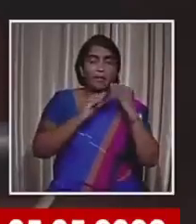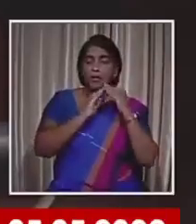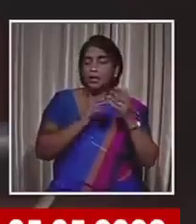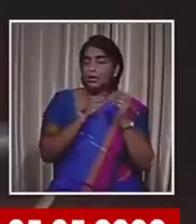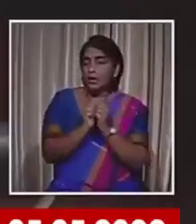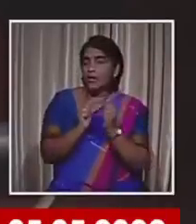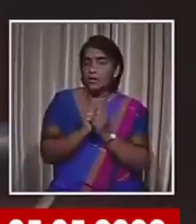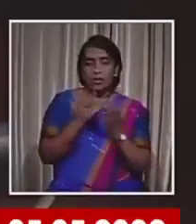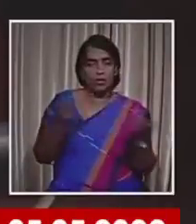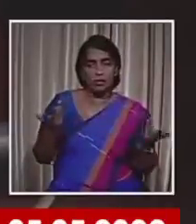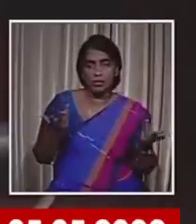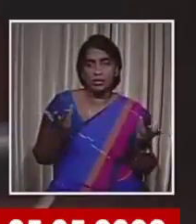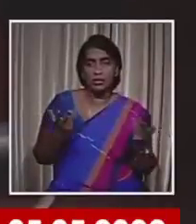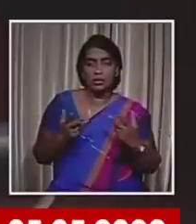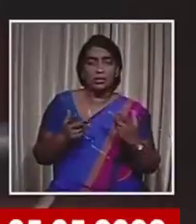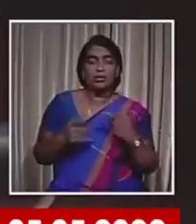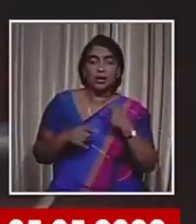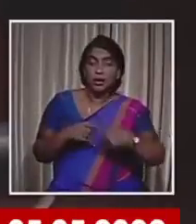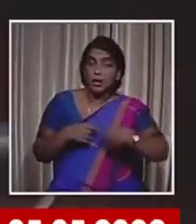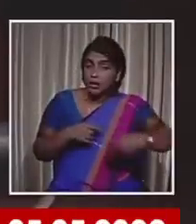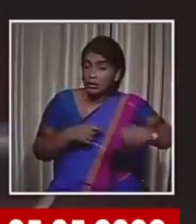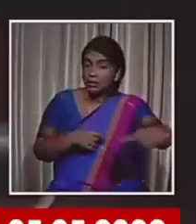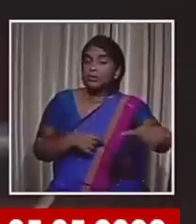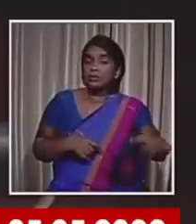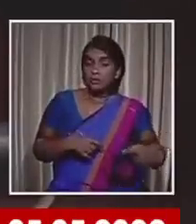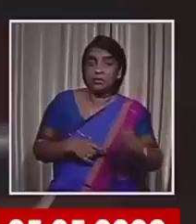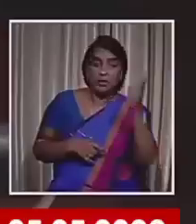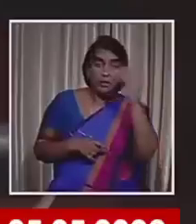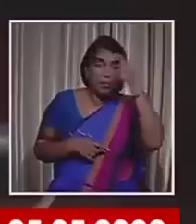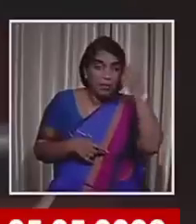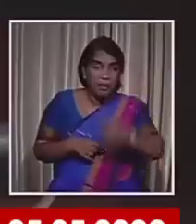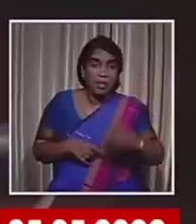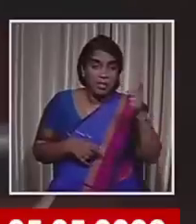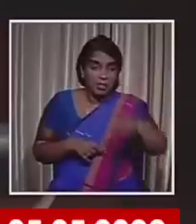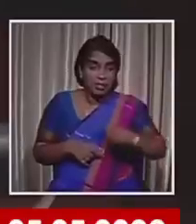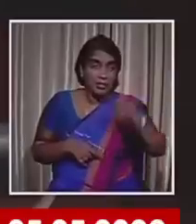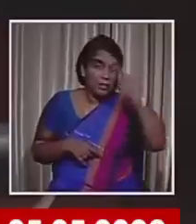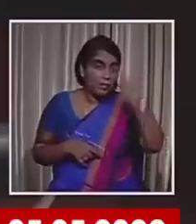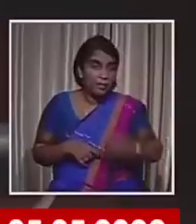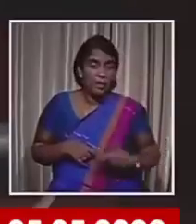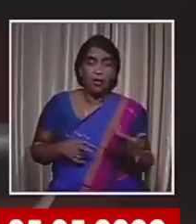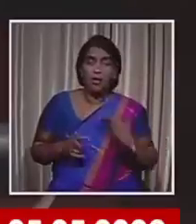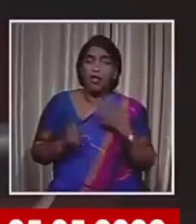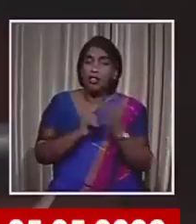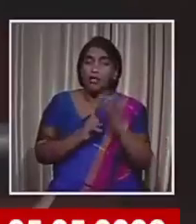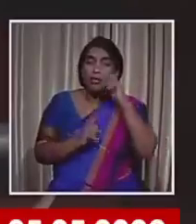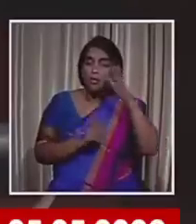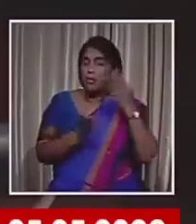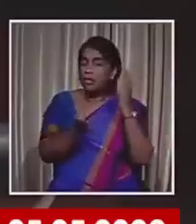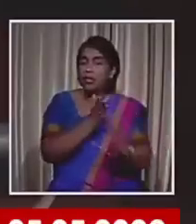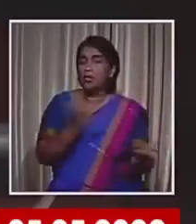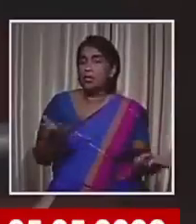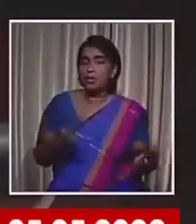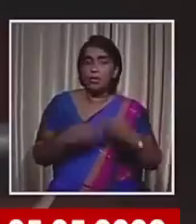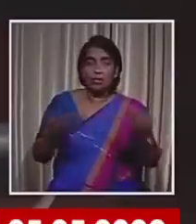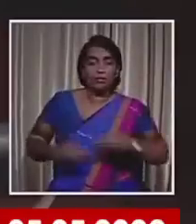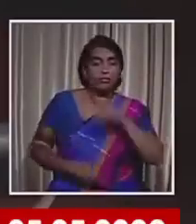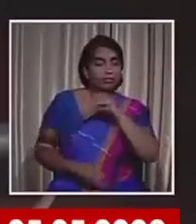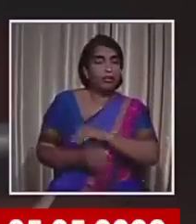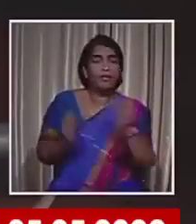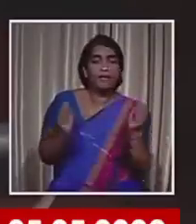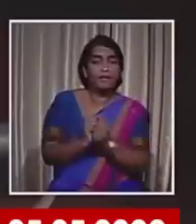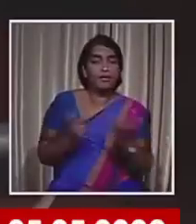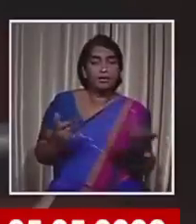தெரிவித்துள்ளார். இலங்கைக்கான GSP+ சலுகையை ரத்து செய்ய வேண்டாம் என்று ஐரோப்பிய ஒன்றியத்திடம் கோரிக்கை வைத்துள்ளேன். நாங்கள் பொறுப்பான